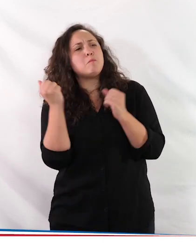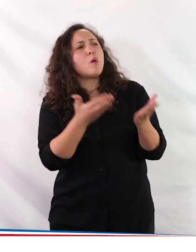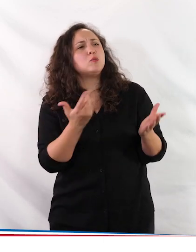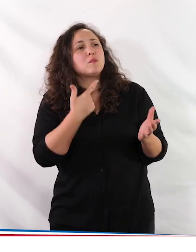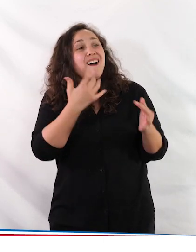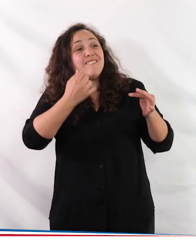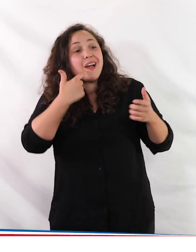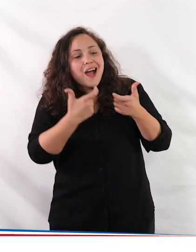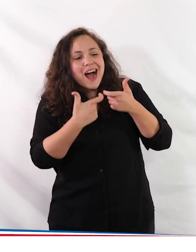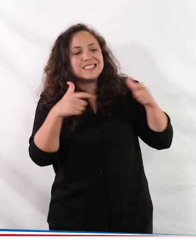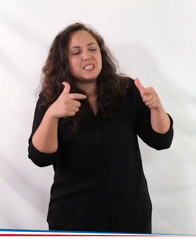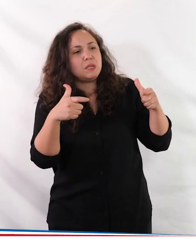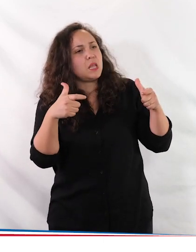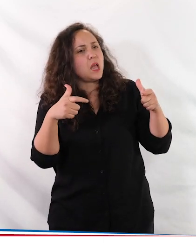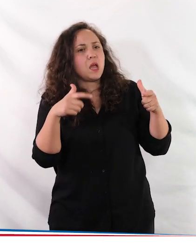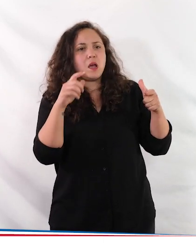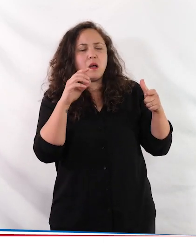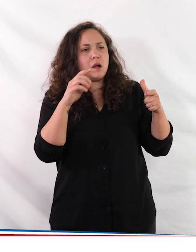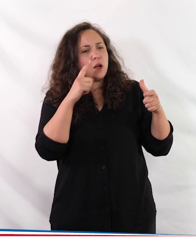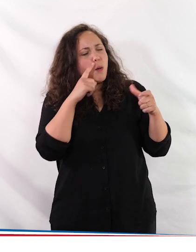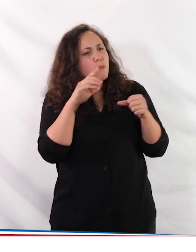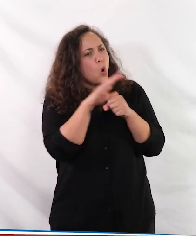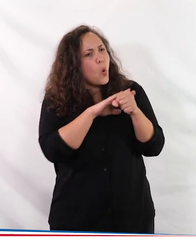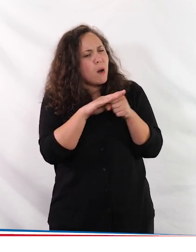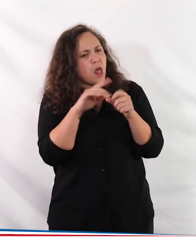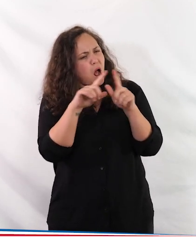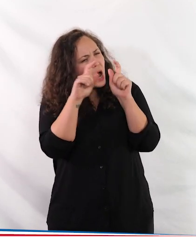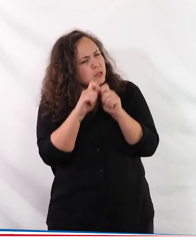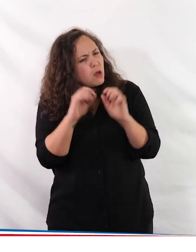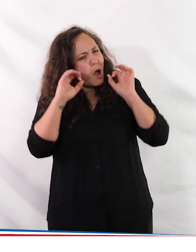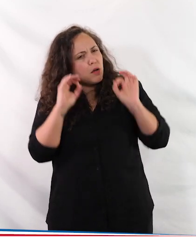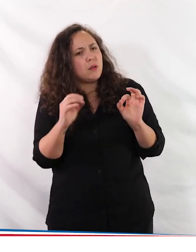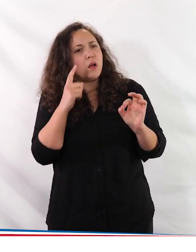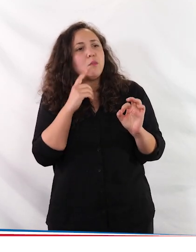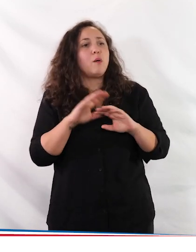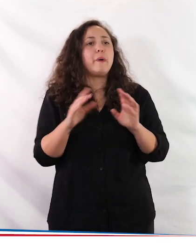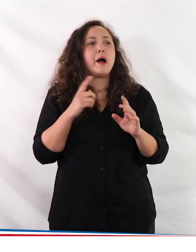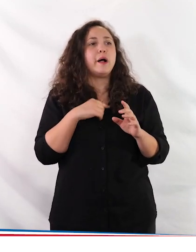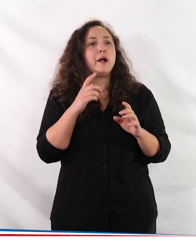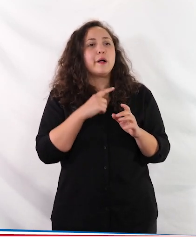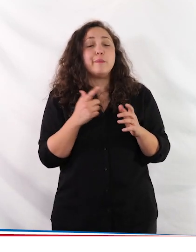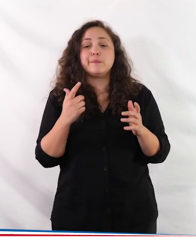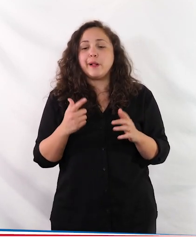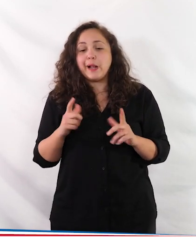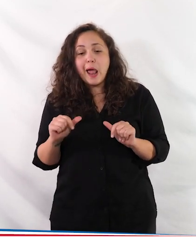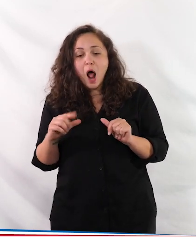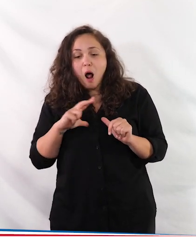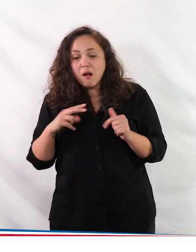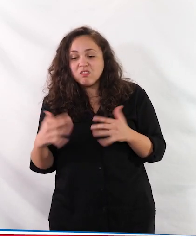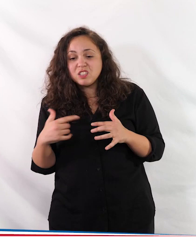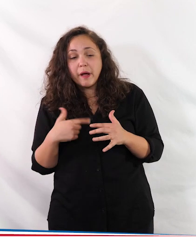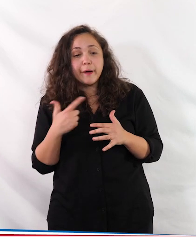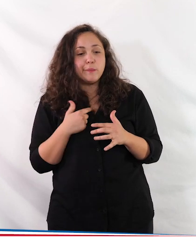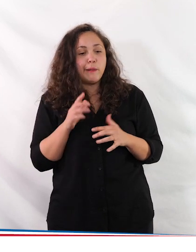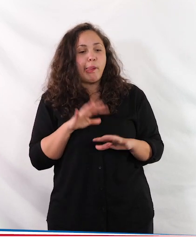pour que l'accessibilité soit pleinement tenue, respectée, et que on ne soit pas sur une logique